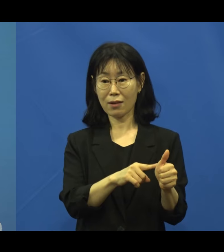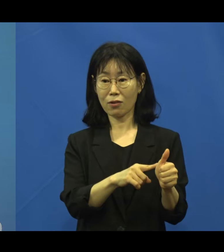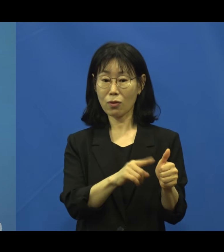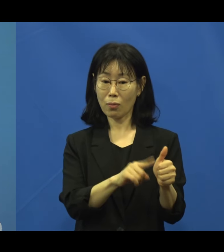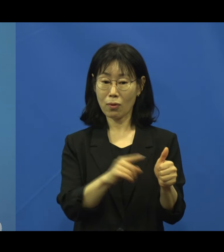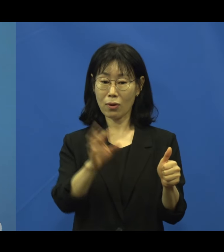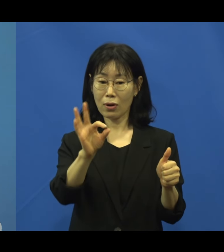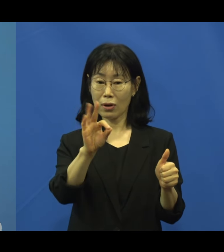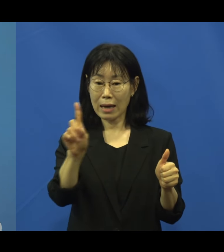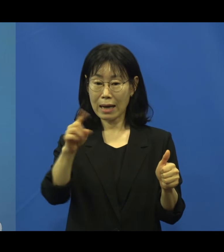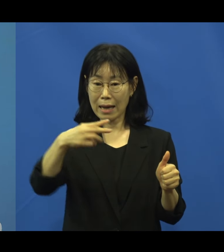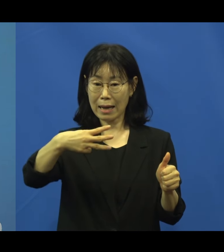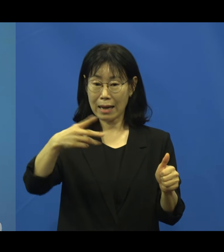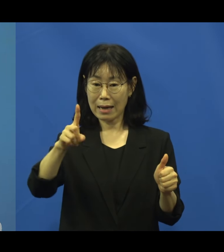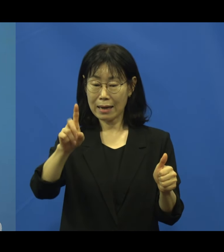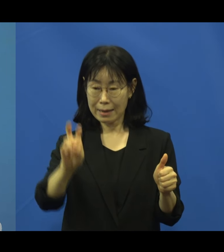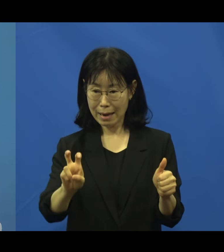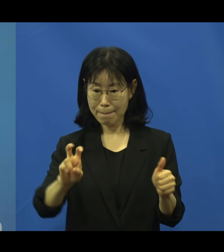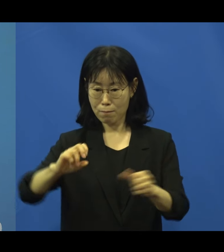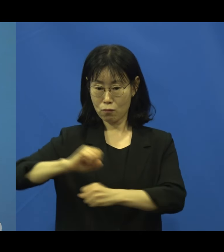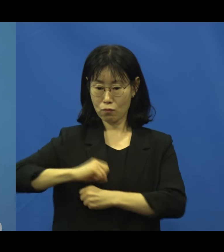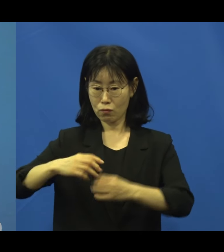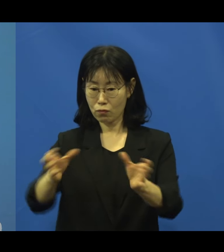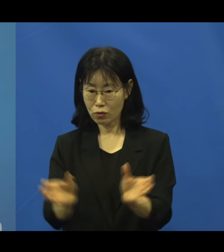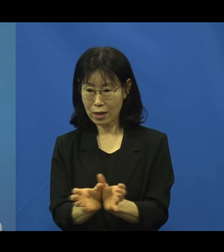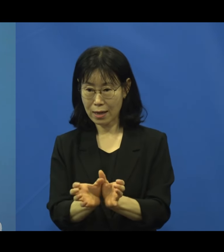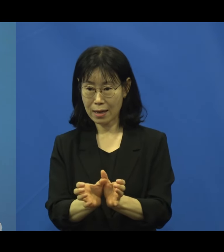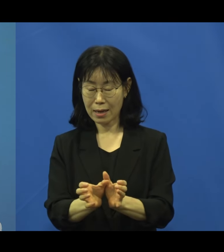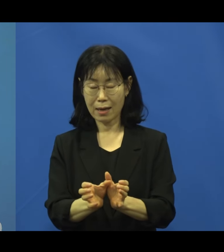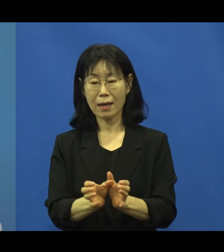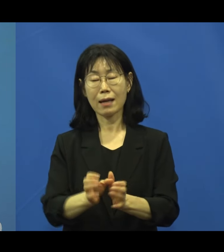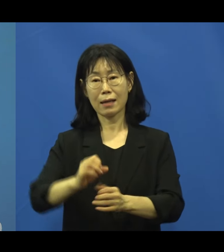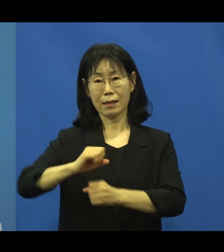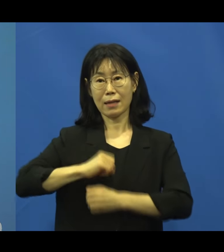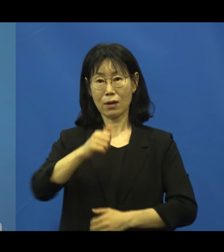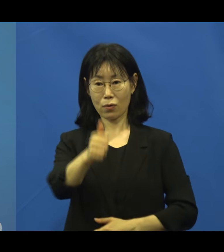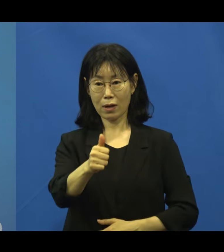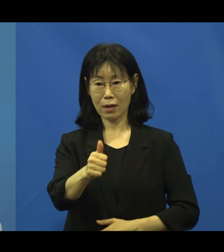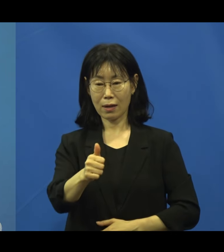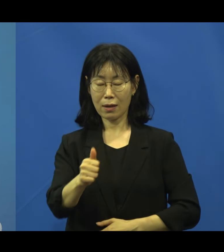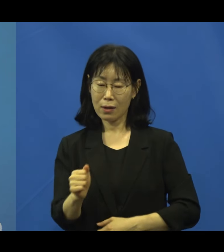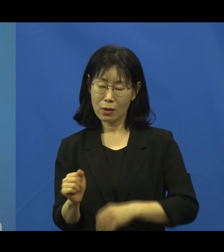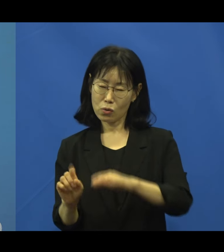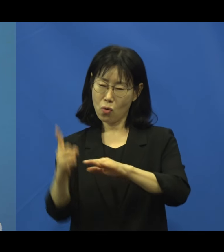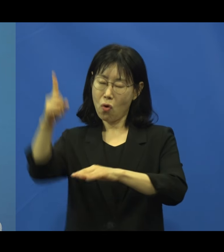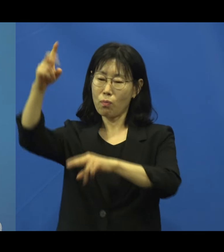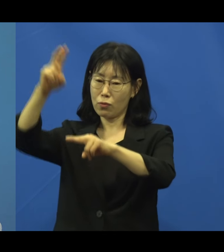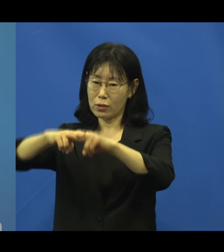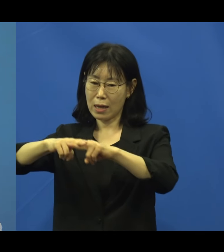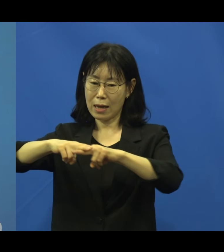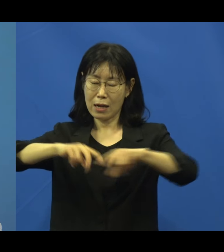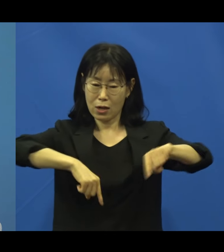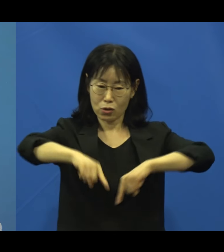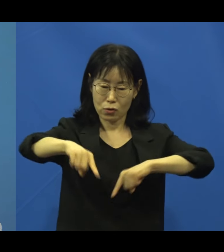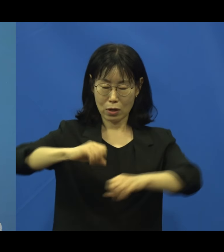장관이에요. 그러니까 이 군대, 아람 군대 최고 지휘관이 된 거죠.